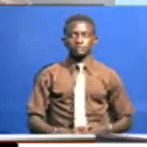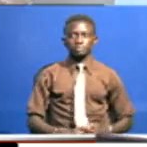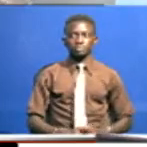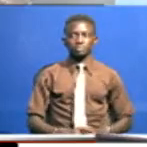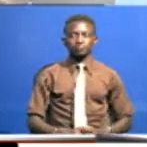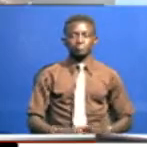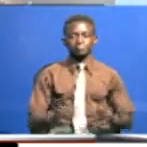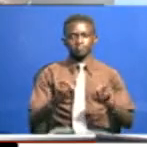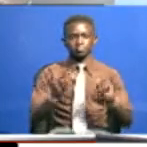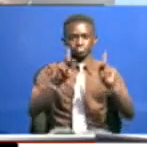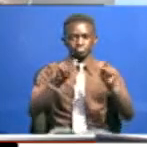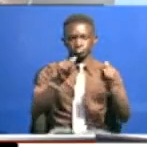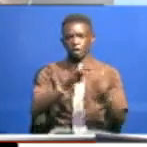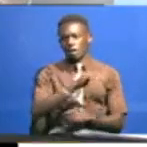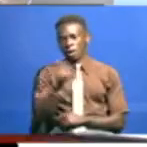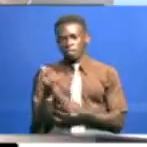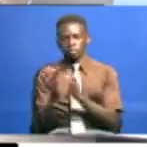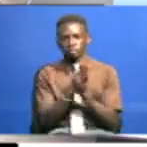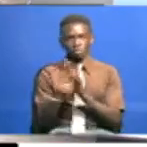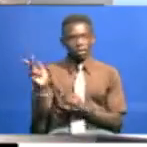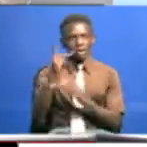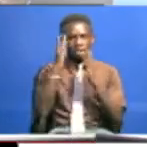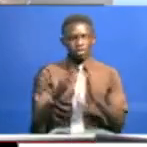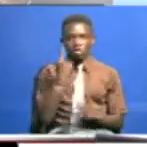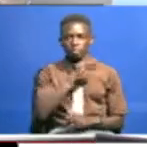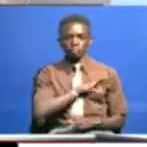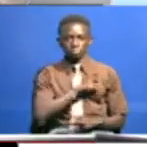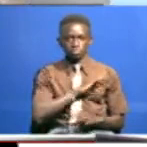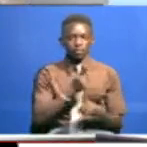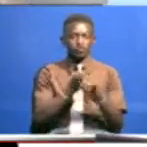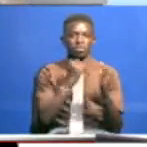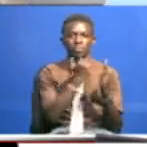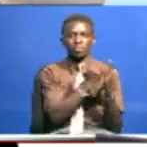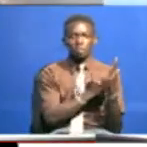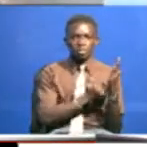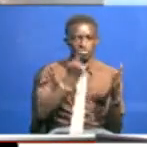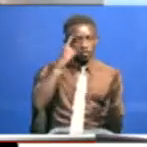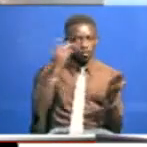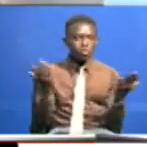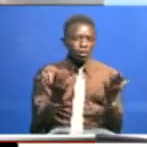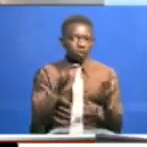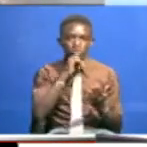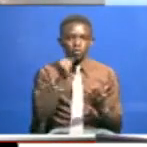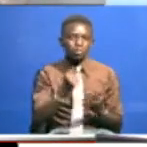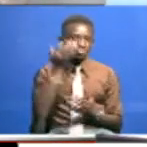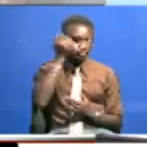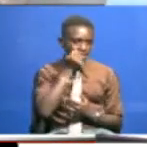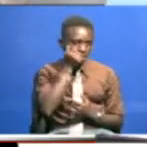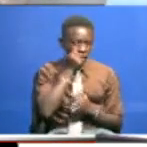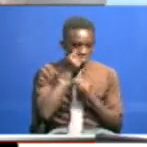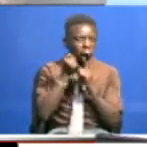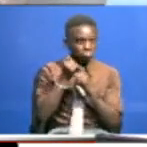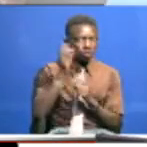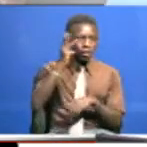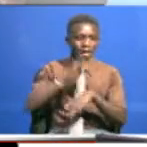Naam, kwingineko mtazamaji ni kwa Wakenya wanaonufaika na mipango ya maslahi ya kijamii wakiwemo wakongwe watakuwa wakipokea